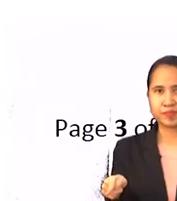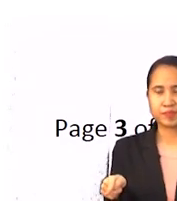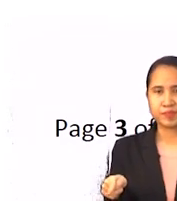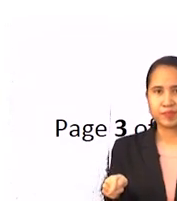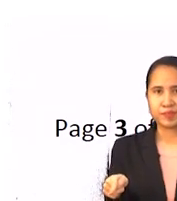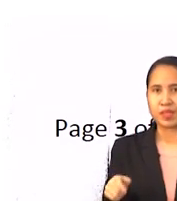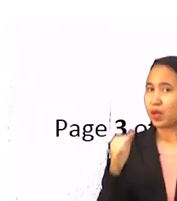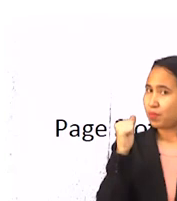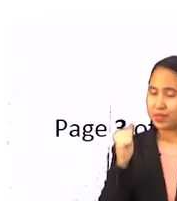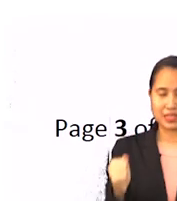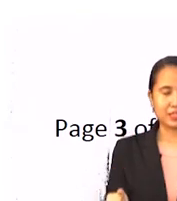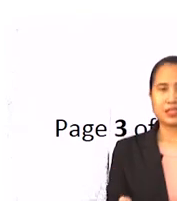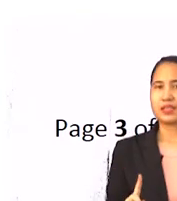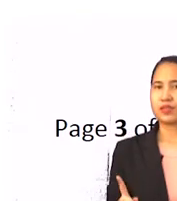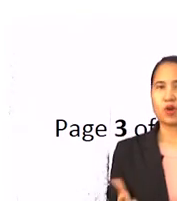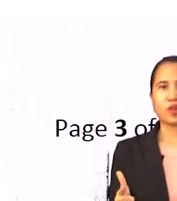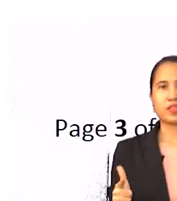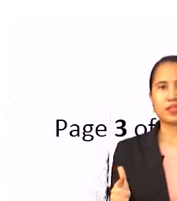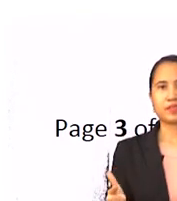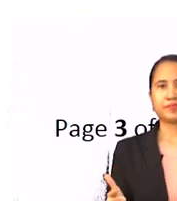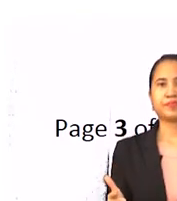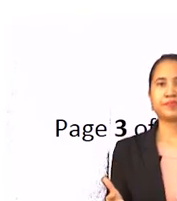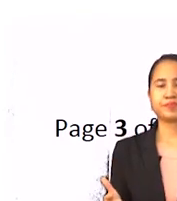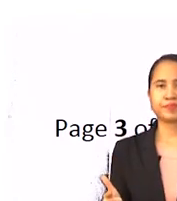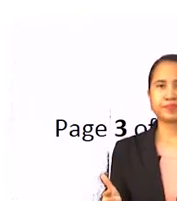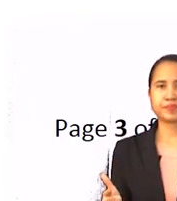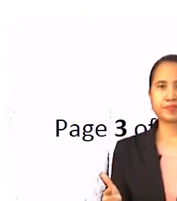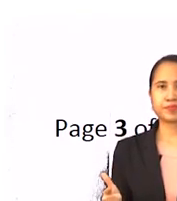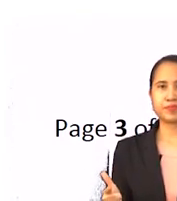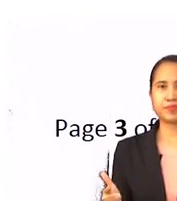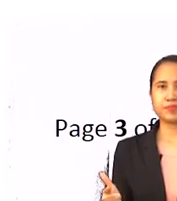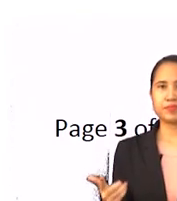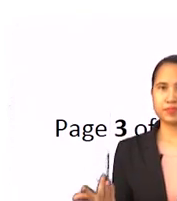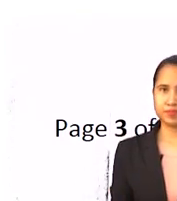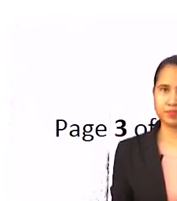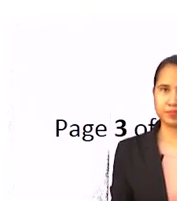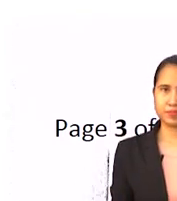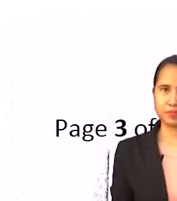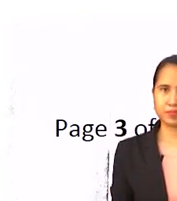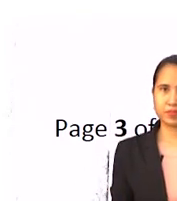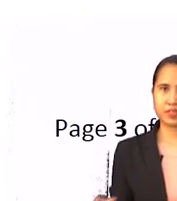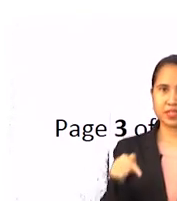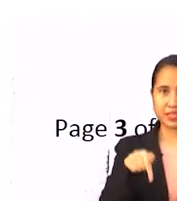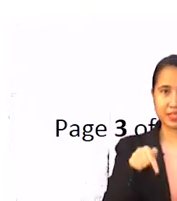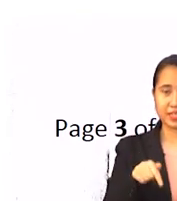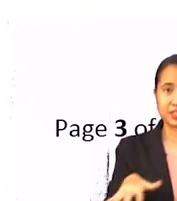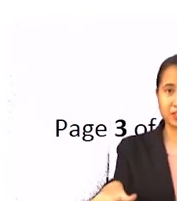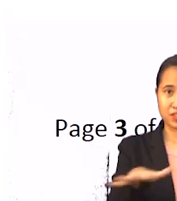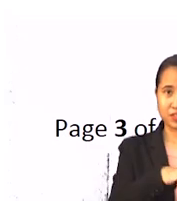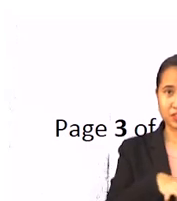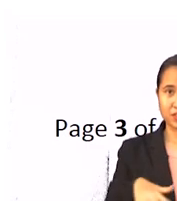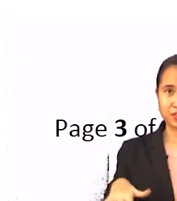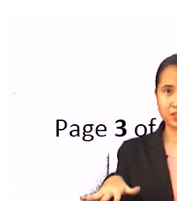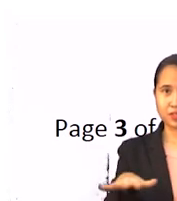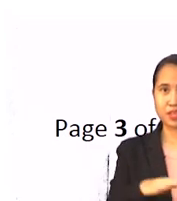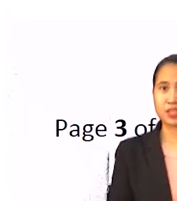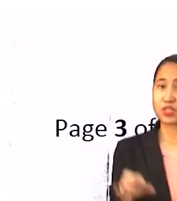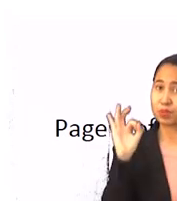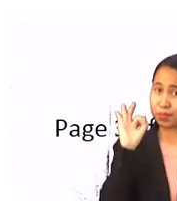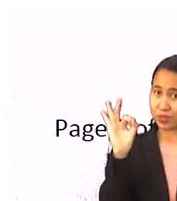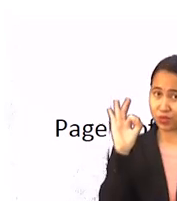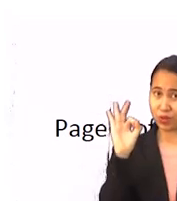een beslissing hierover kunnen nemen. Aangezien in onderhavige situaties sprake is van een bijzonder